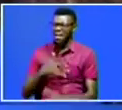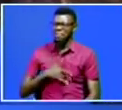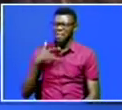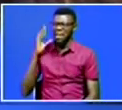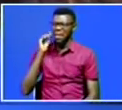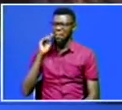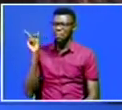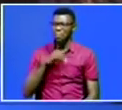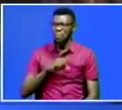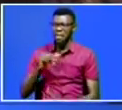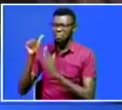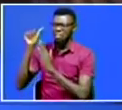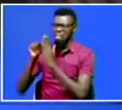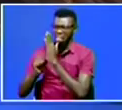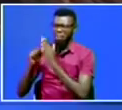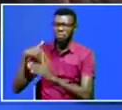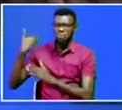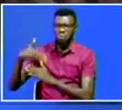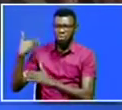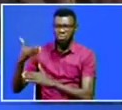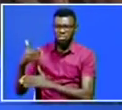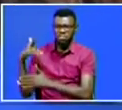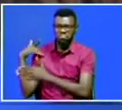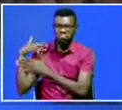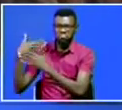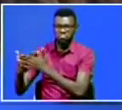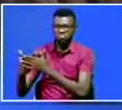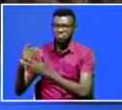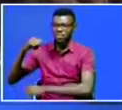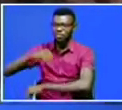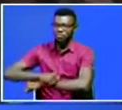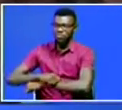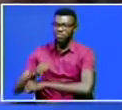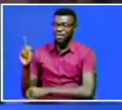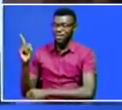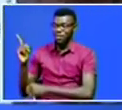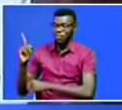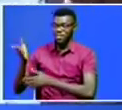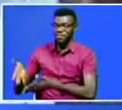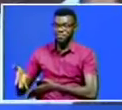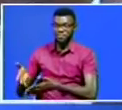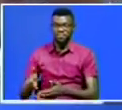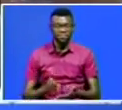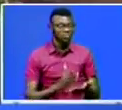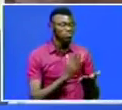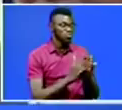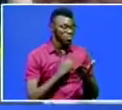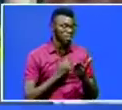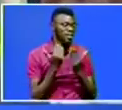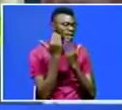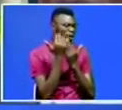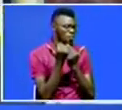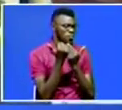tu kupata alama ya A katika historia yako ya masomo hapa katika shule ya Nairobi? Nilikuwa